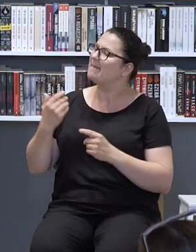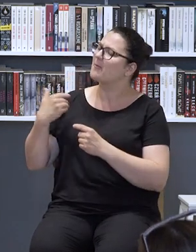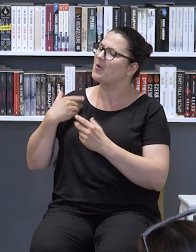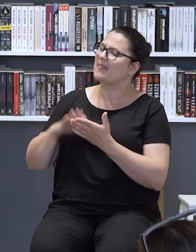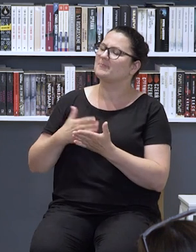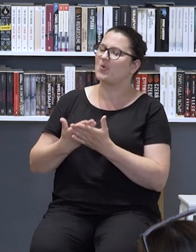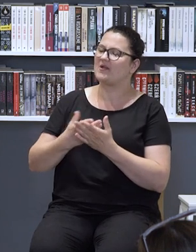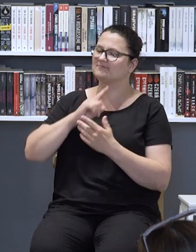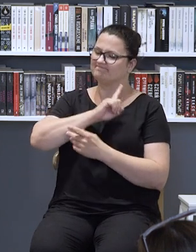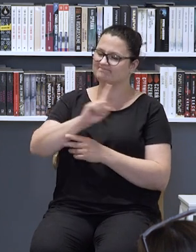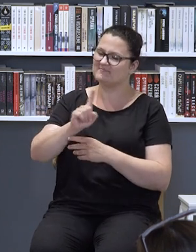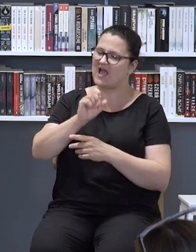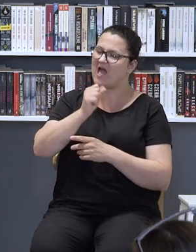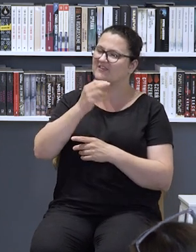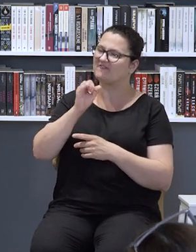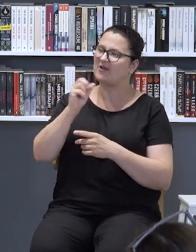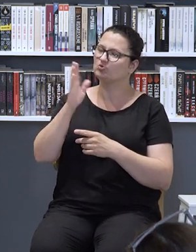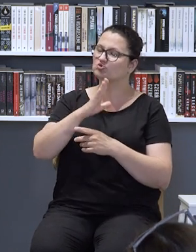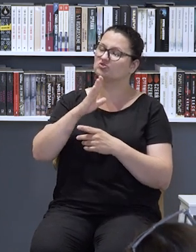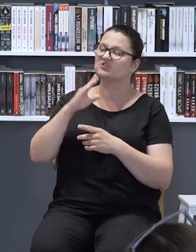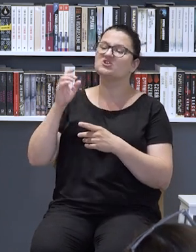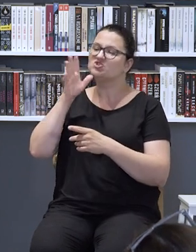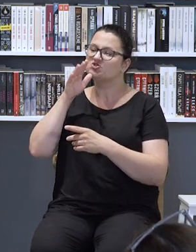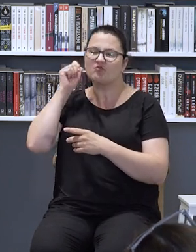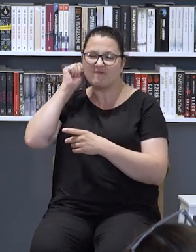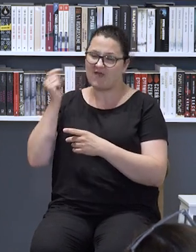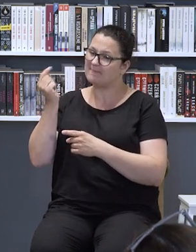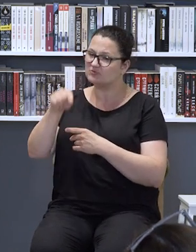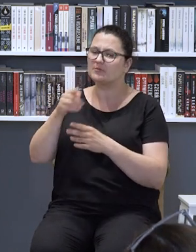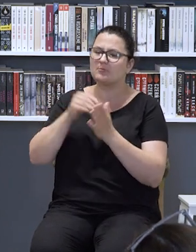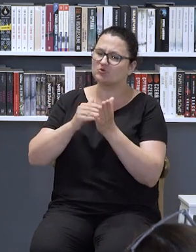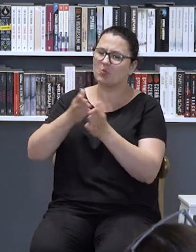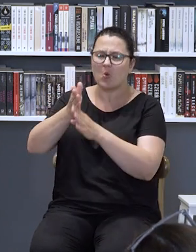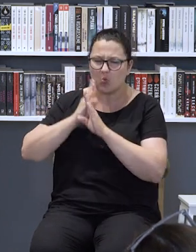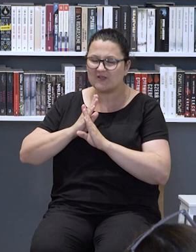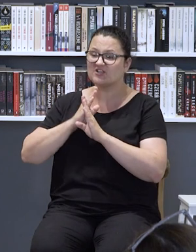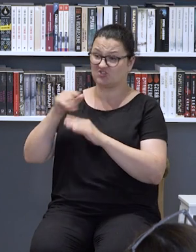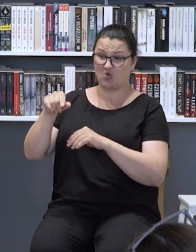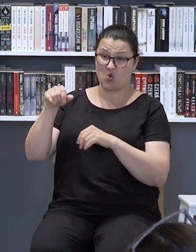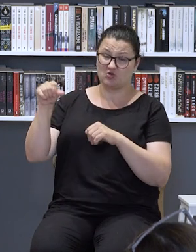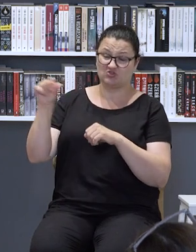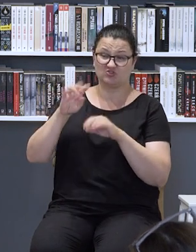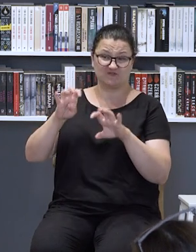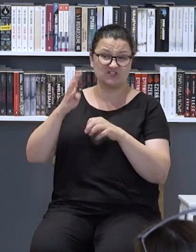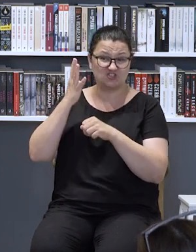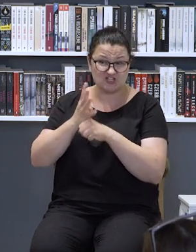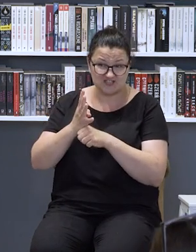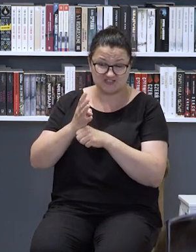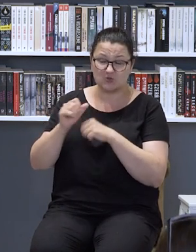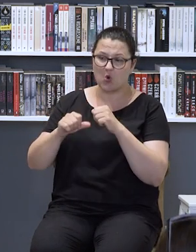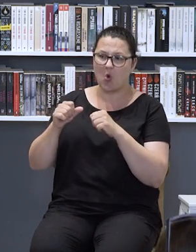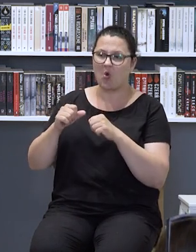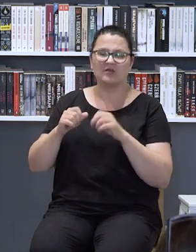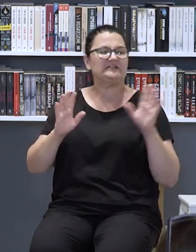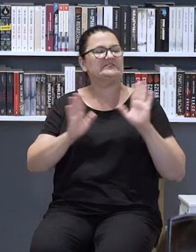na przykład do antykwariusza Żydówka, która potrzebuje się ukryć i to jest dopiero 1940, a on już...